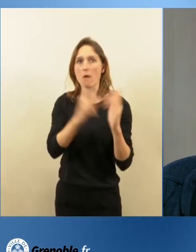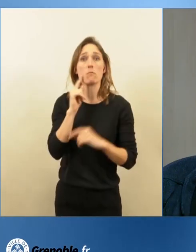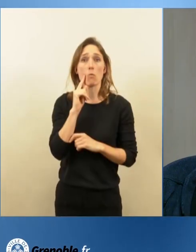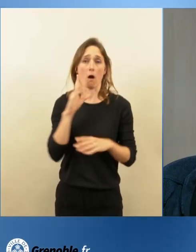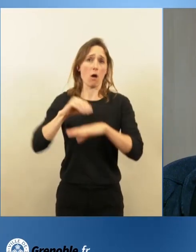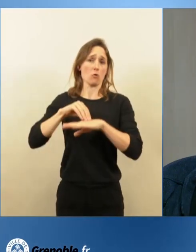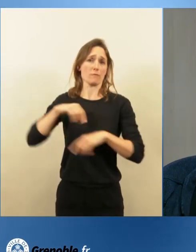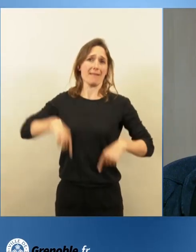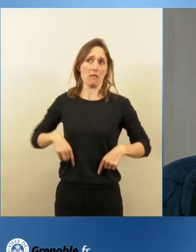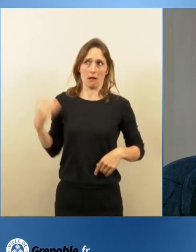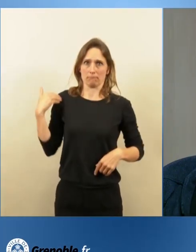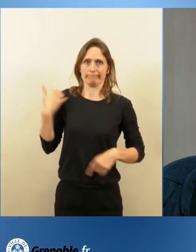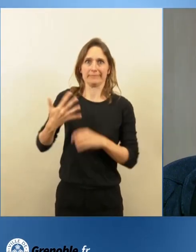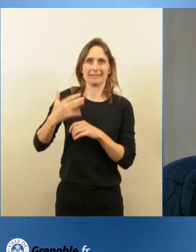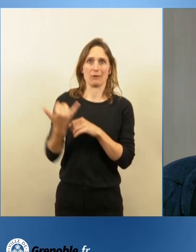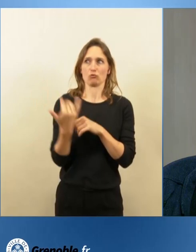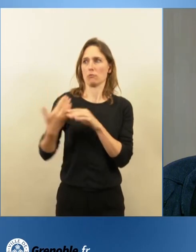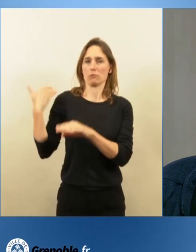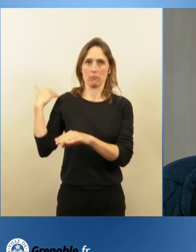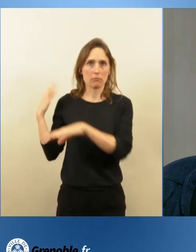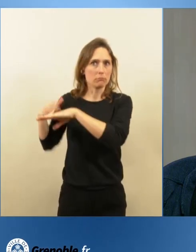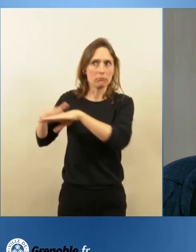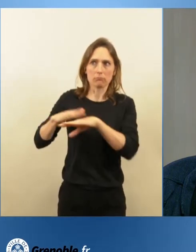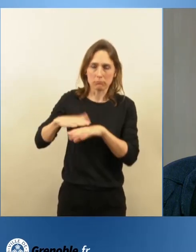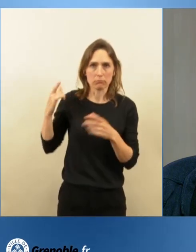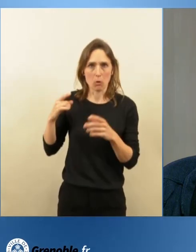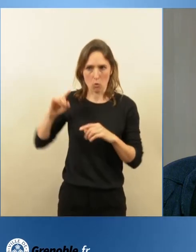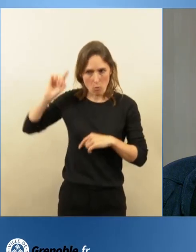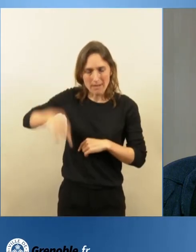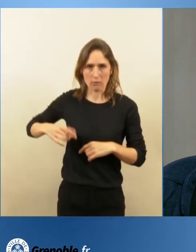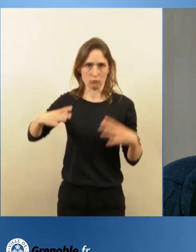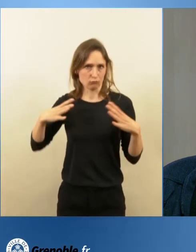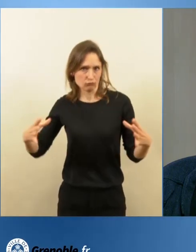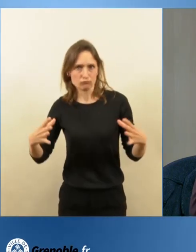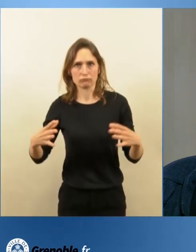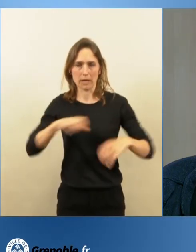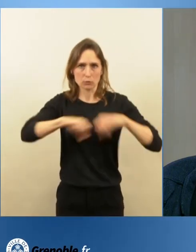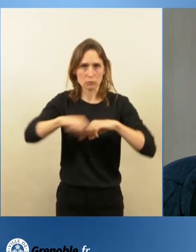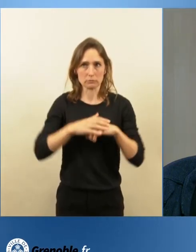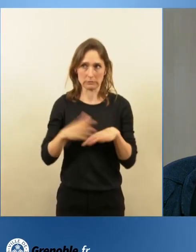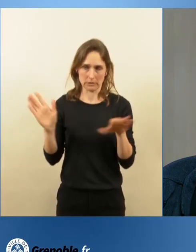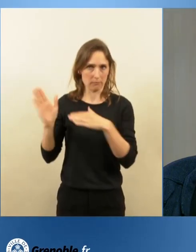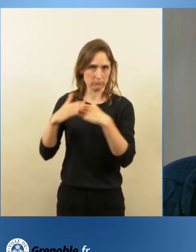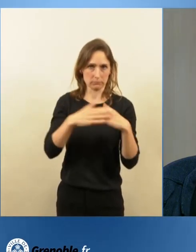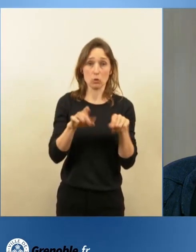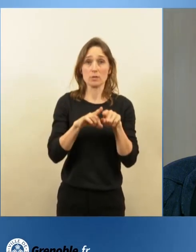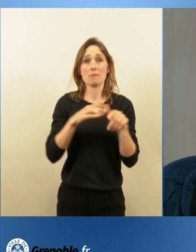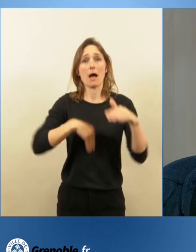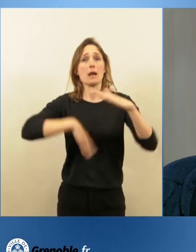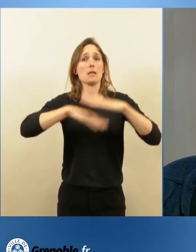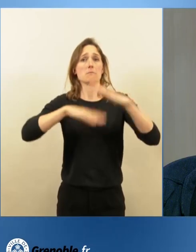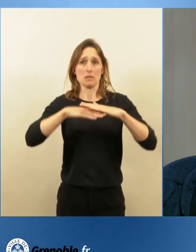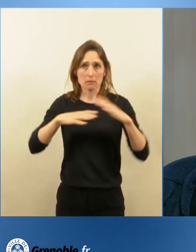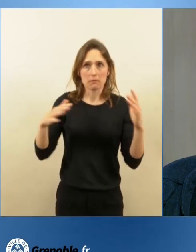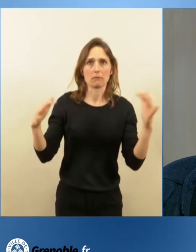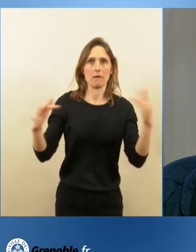Conseil d'État viendra rappeler il y a cinq jours l'obligation de l'État d'agir et cela doit nous alerter ensuite car les seuils d'exposition définit par l'Union européenne